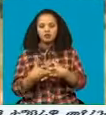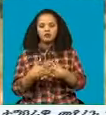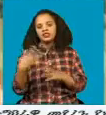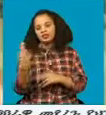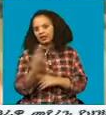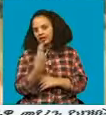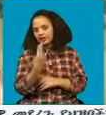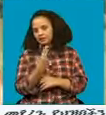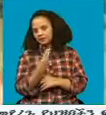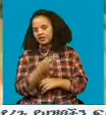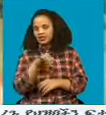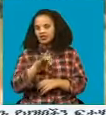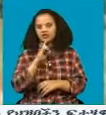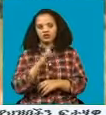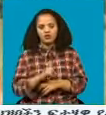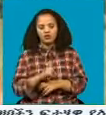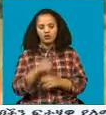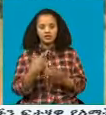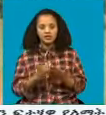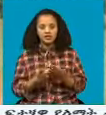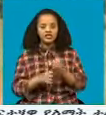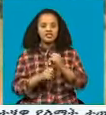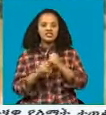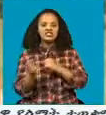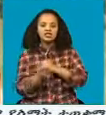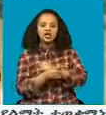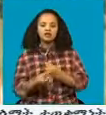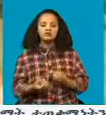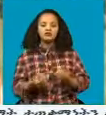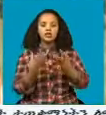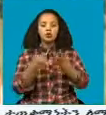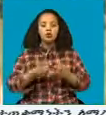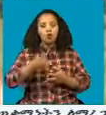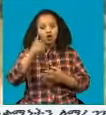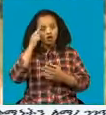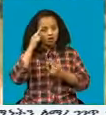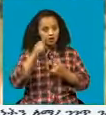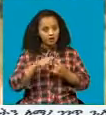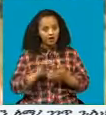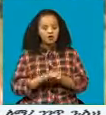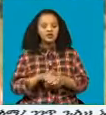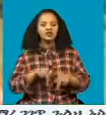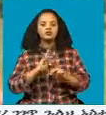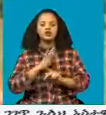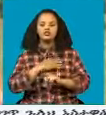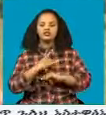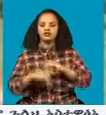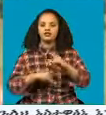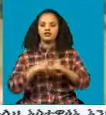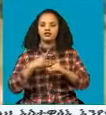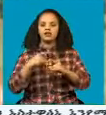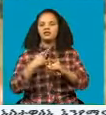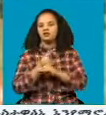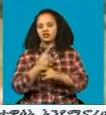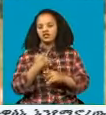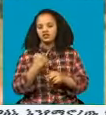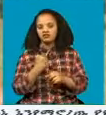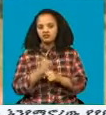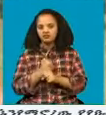መጠቀም የግድላል። እንግዲህ ይሄ የዚህ ዘር ብዜት ዋና አላማውም የግብርናችን ለማዘመን የጀመርነውን